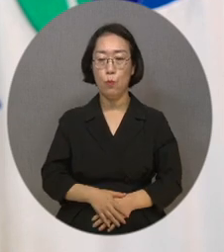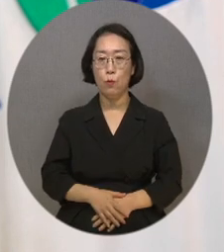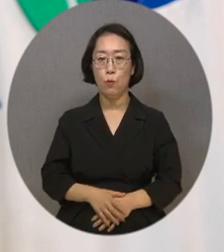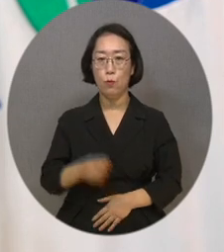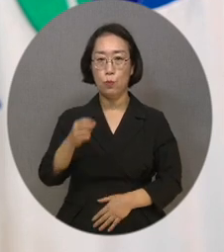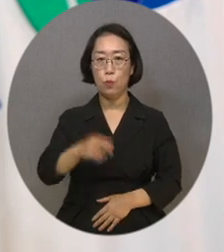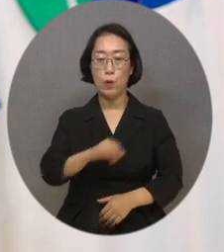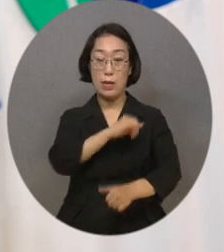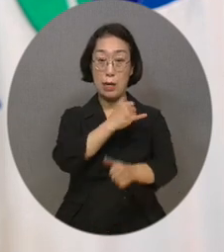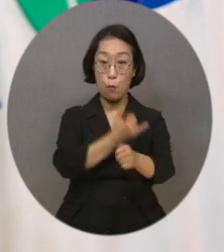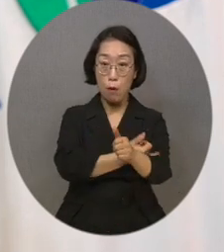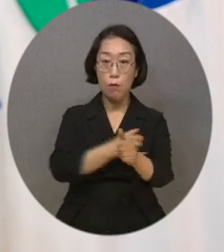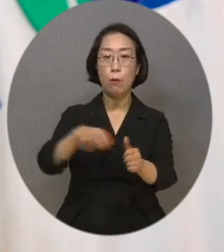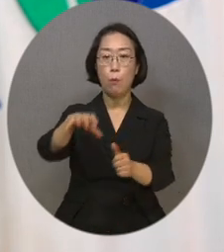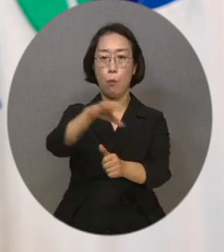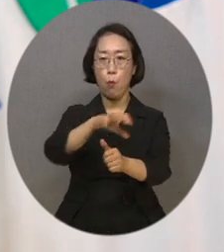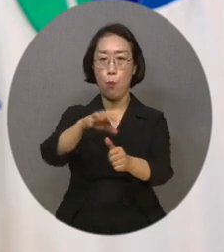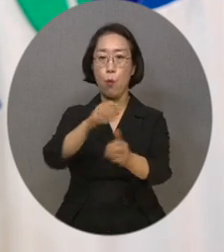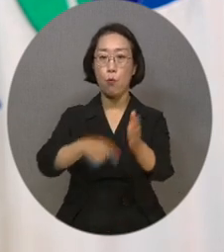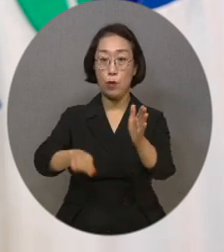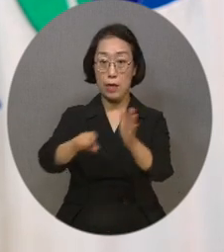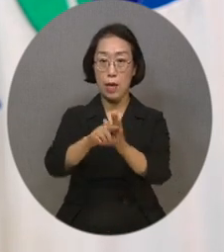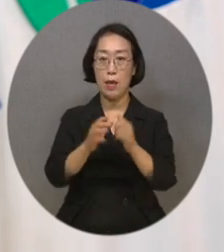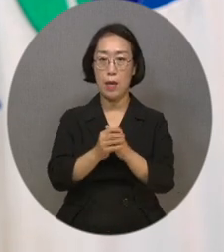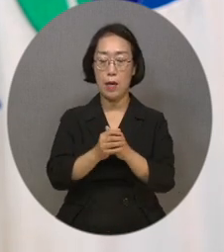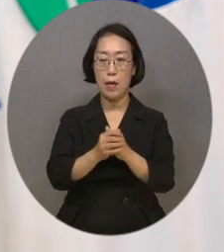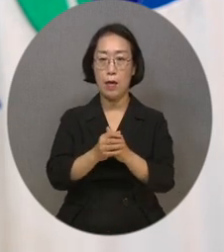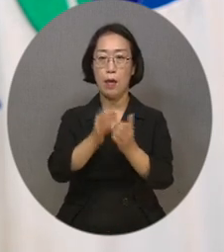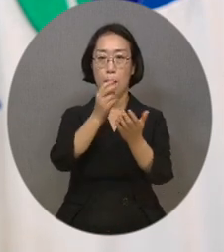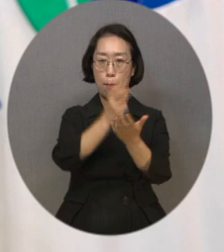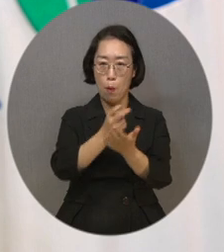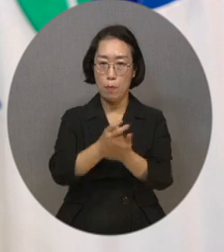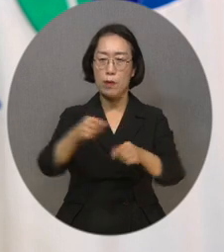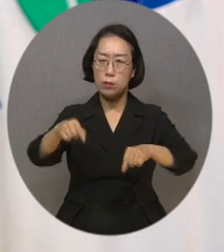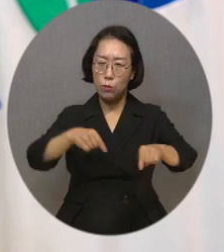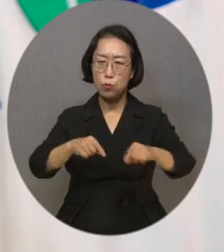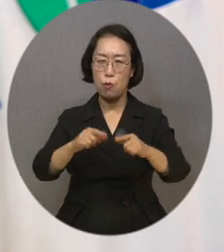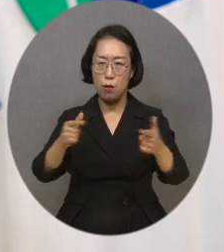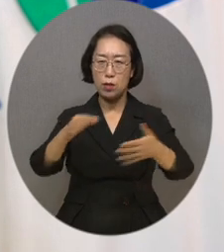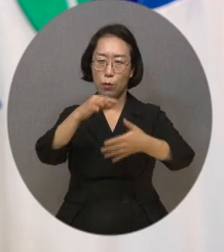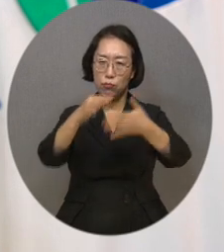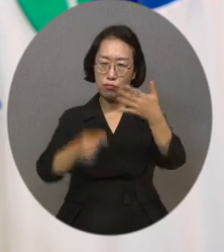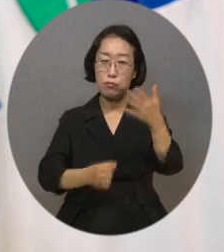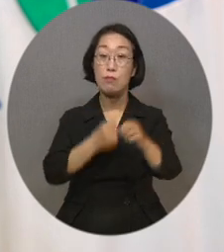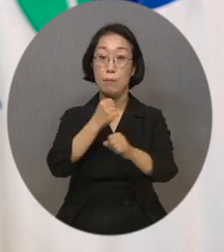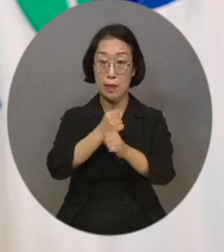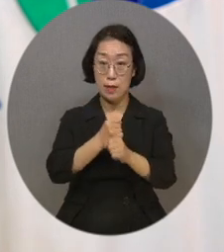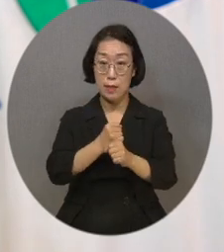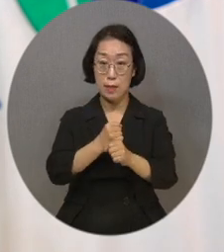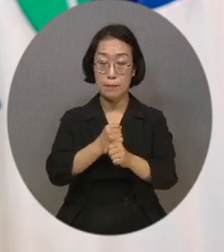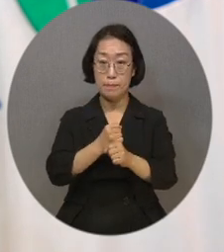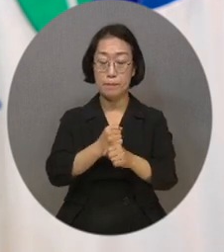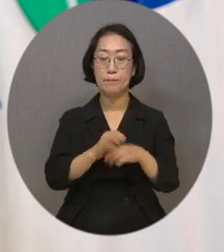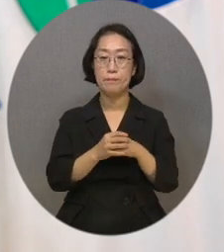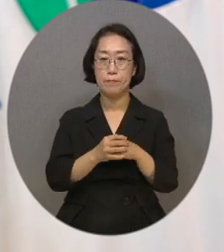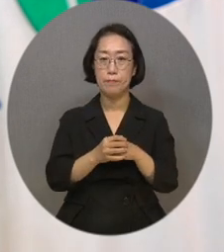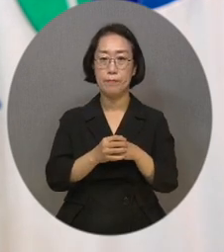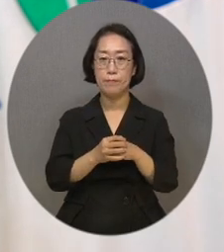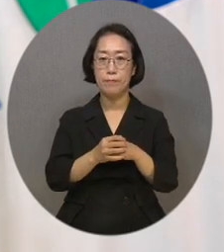이제 인권 보호를 위한 그 제도적 기반도 이제 저희가 마련을 했습니다. 조례를 제정을 통해서 이제